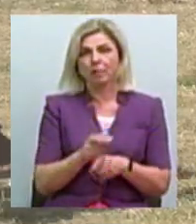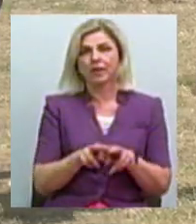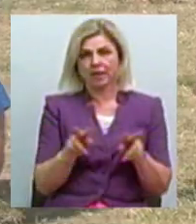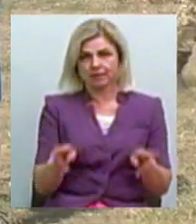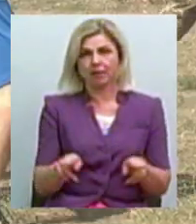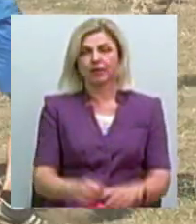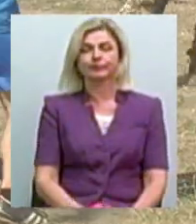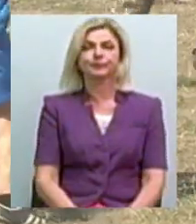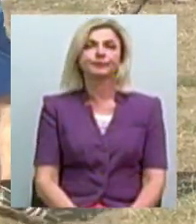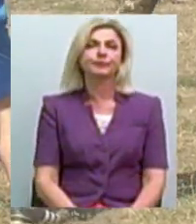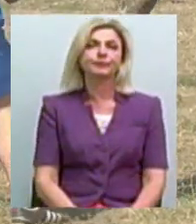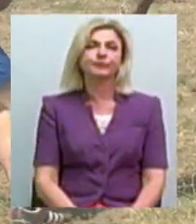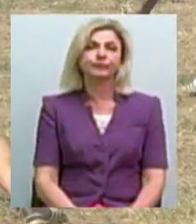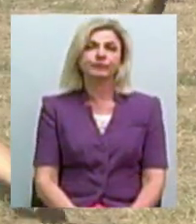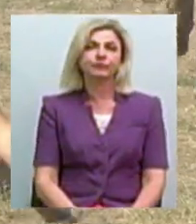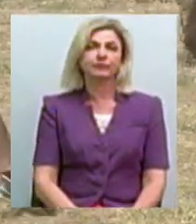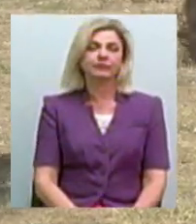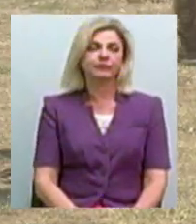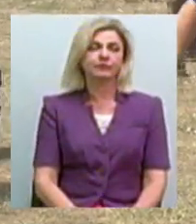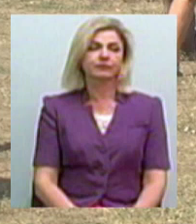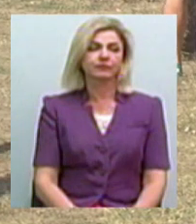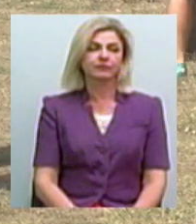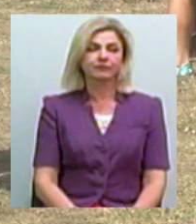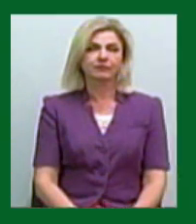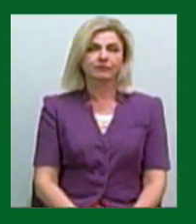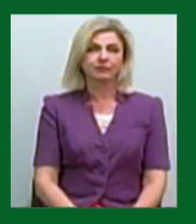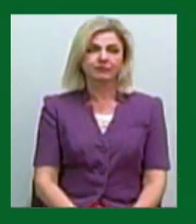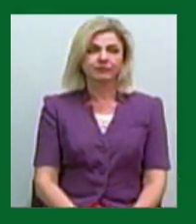Володимир Степанов, Сергій Куропятник. Новини на Суспільному. Миколаїв.